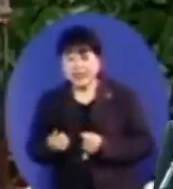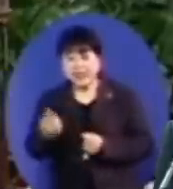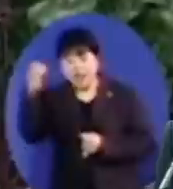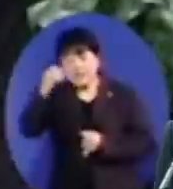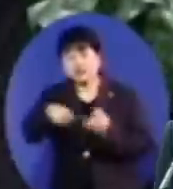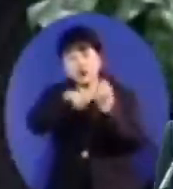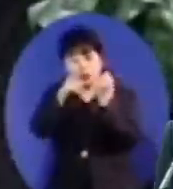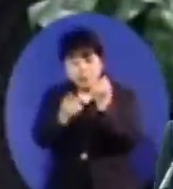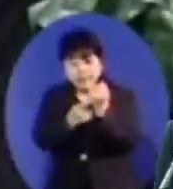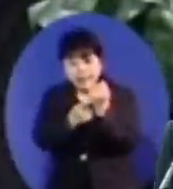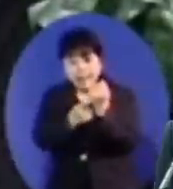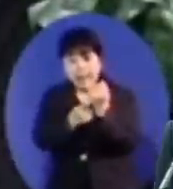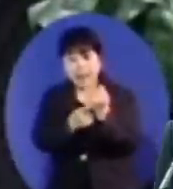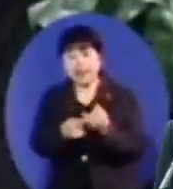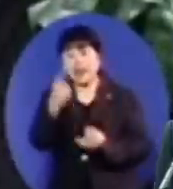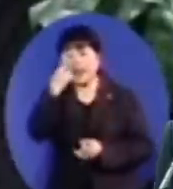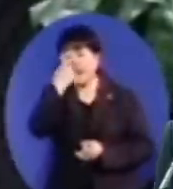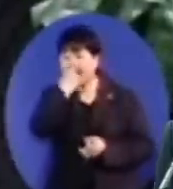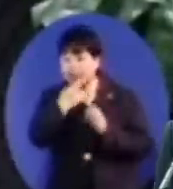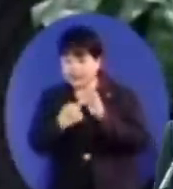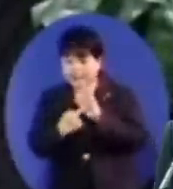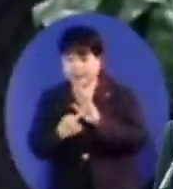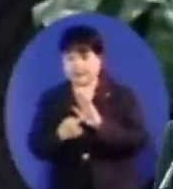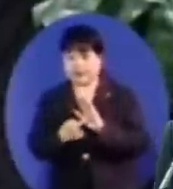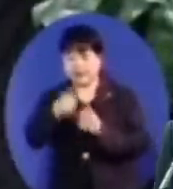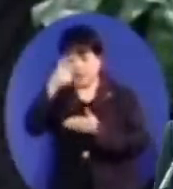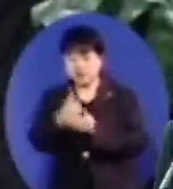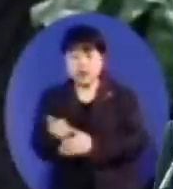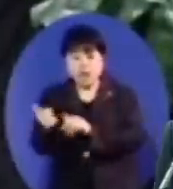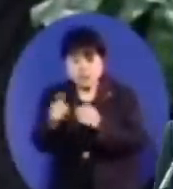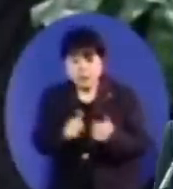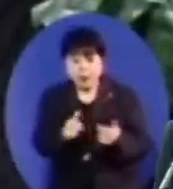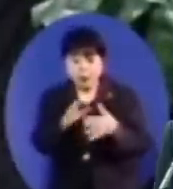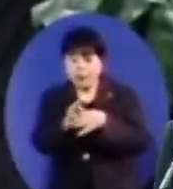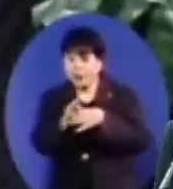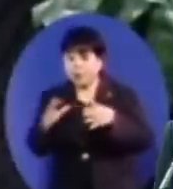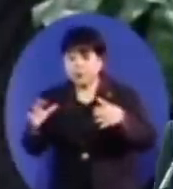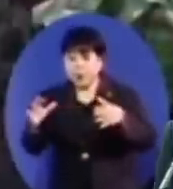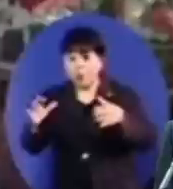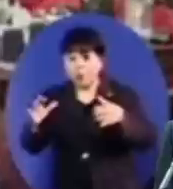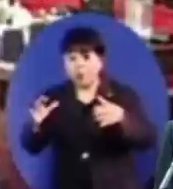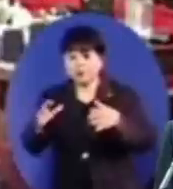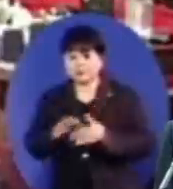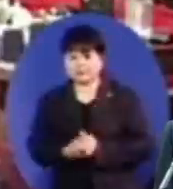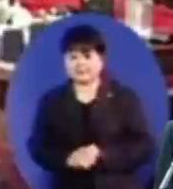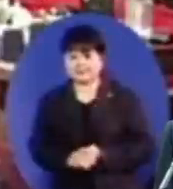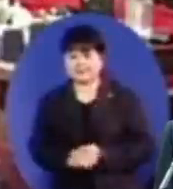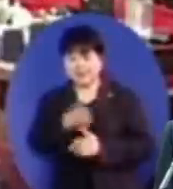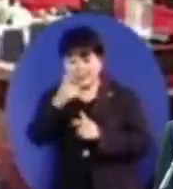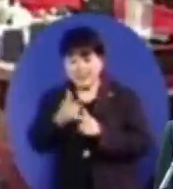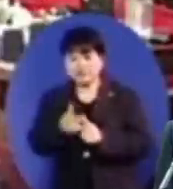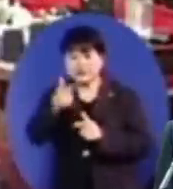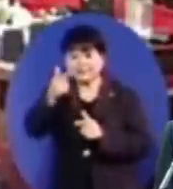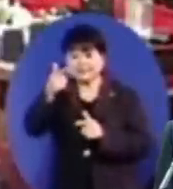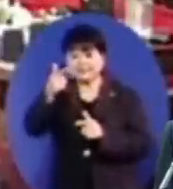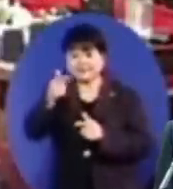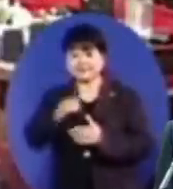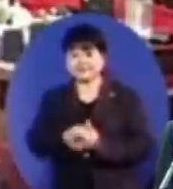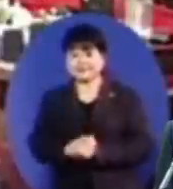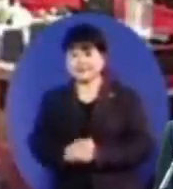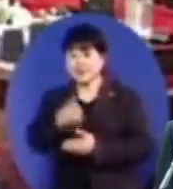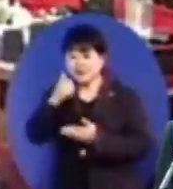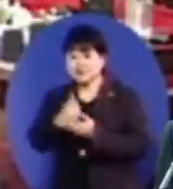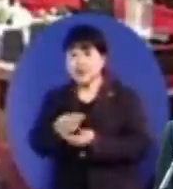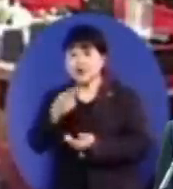성령의 능력으로 나타난 것입니다. 그러므로 죄와 사망과는 관계가 없습니다. 예수님은